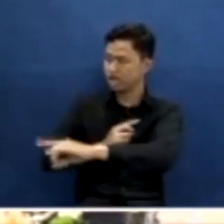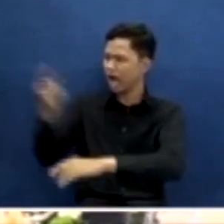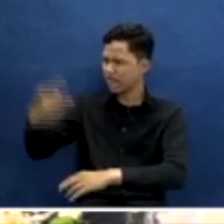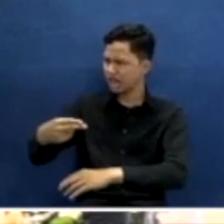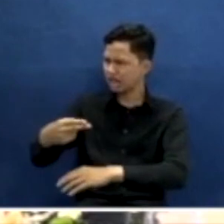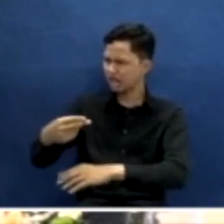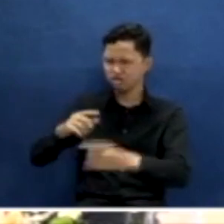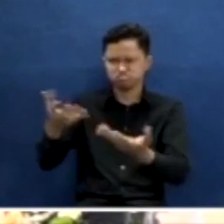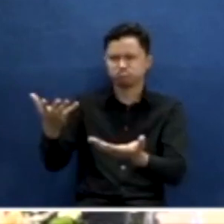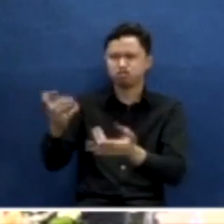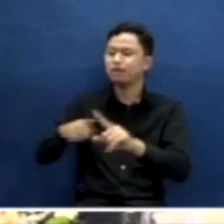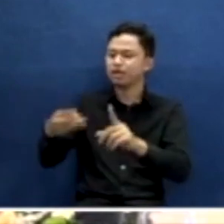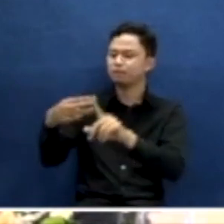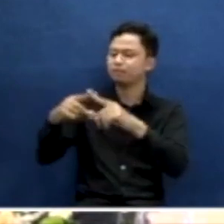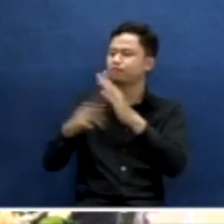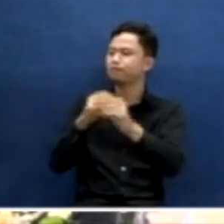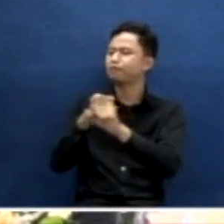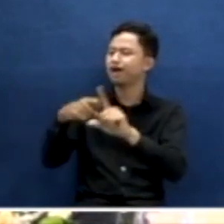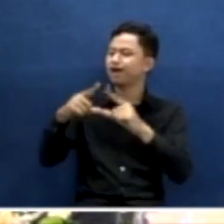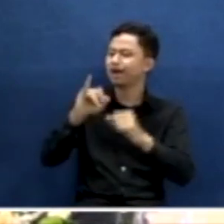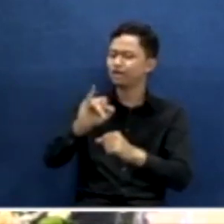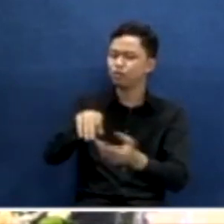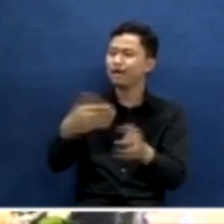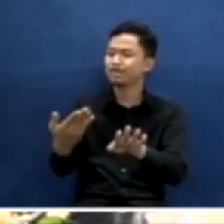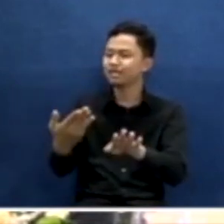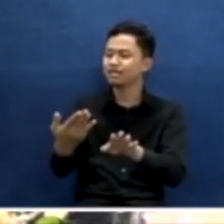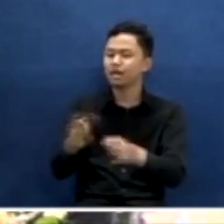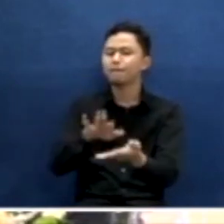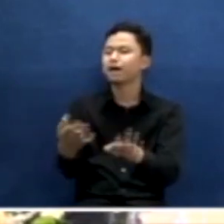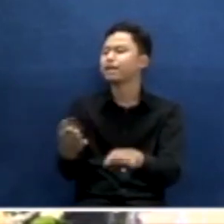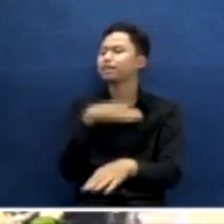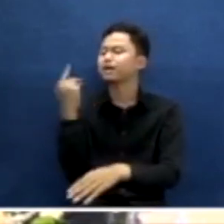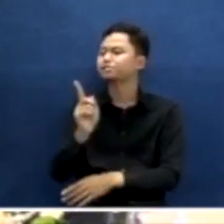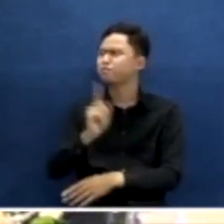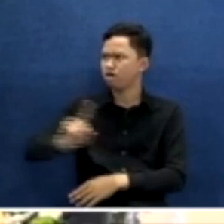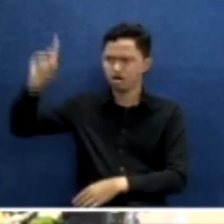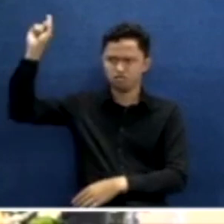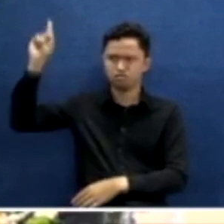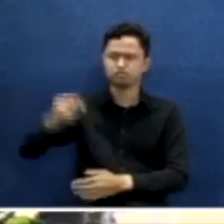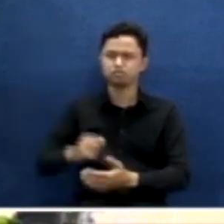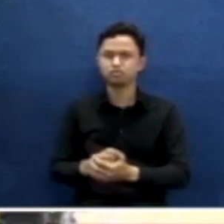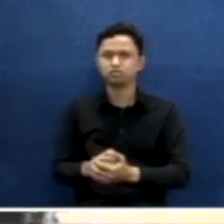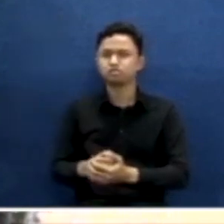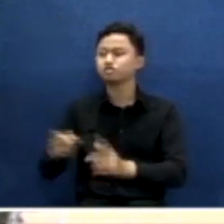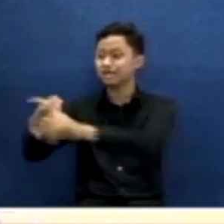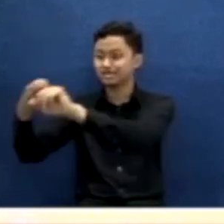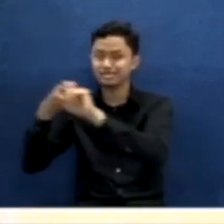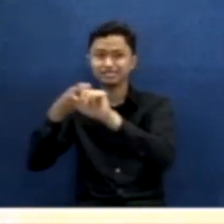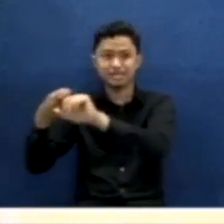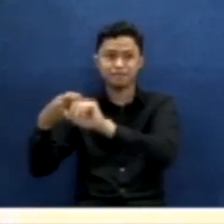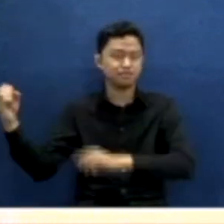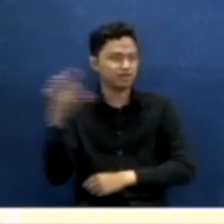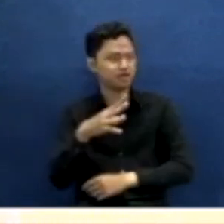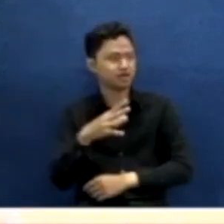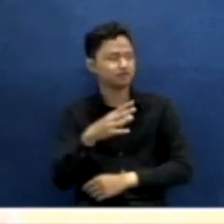Tapikaumelarangmemakanbangkai.Hei, siapayangmembunuhbangkai?ParaSahabat menjawab,"Allah-lahyang